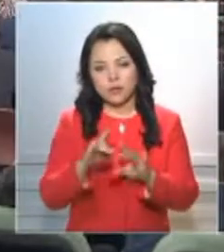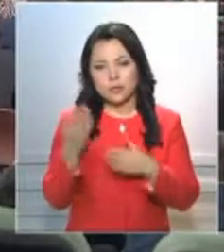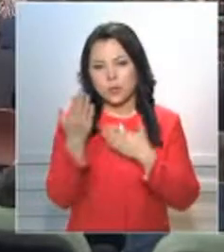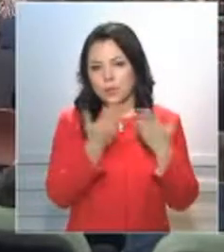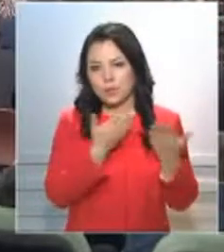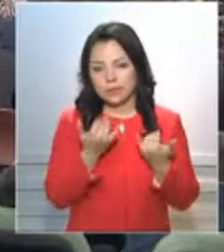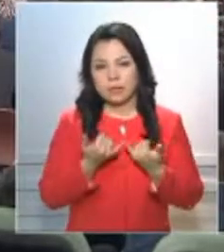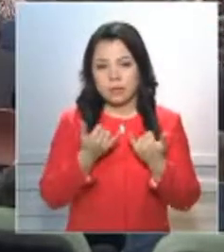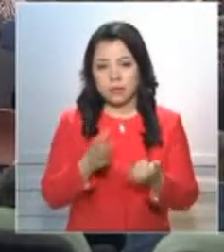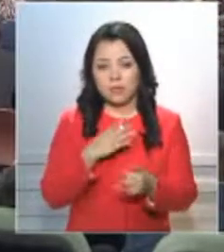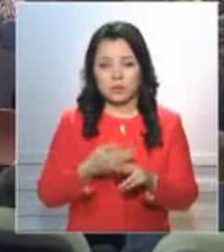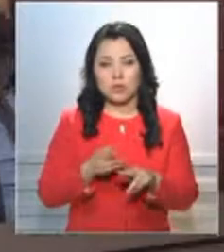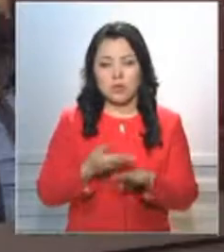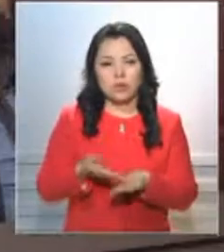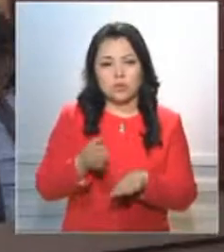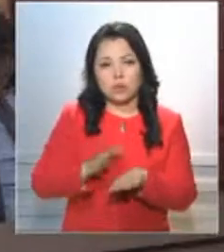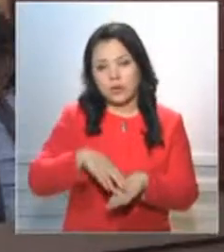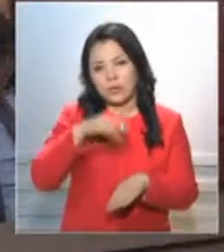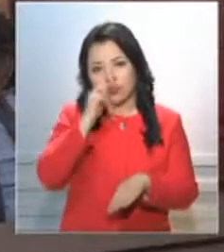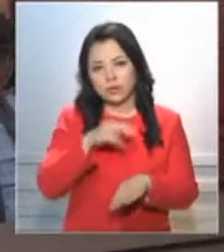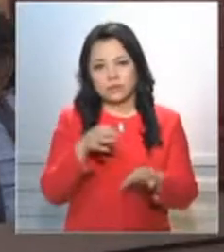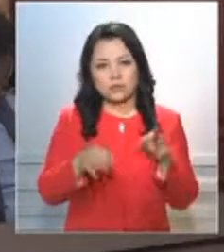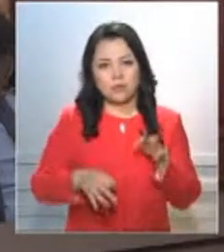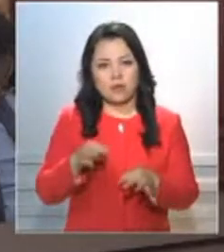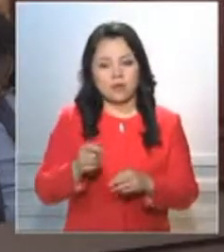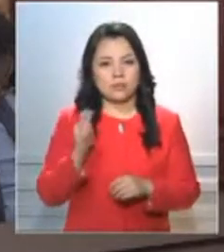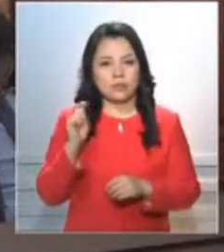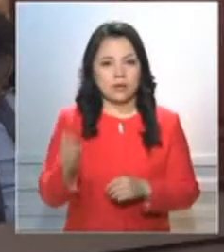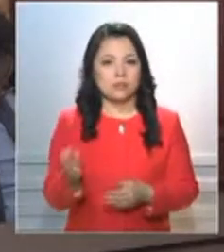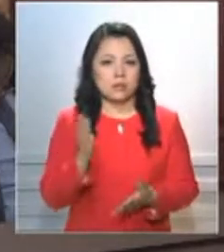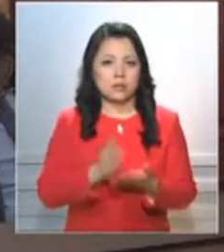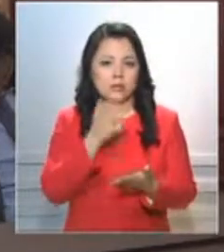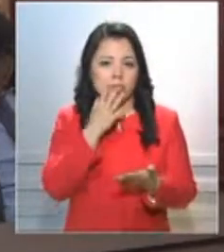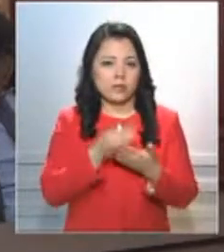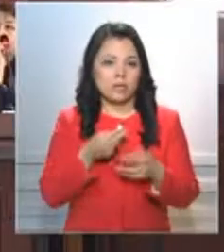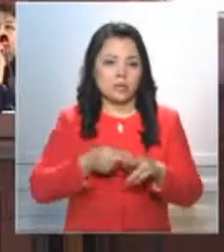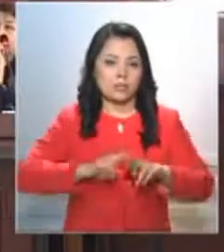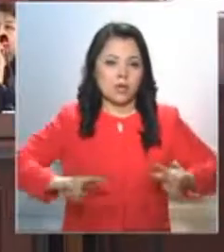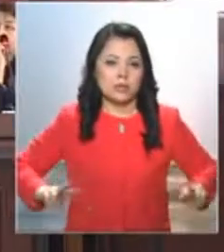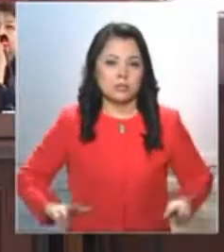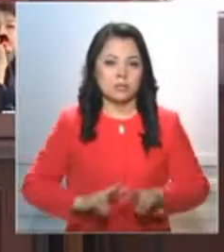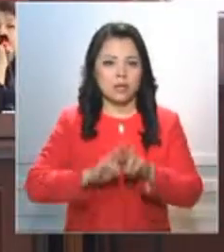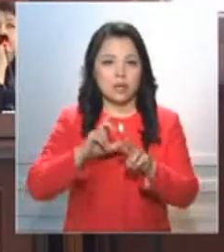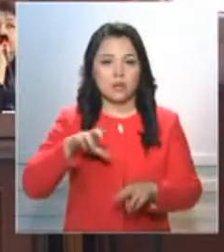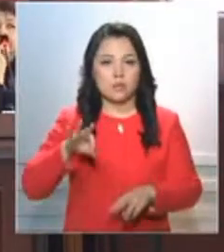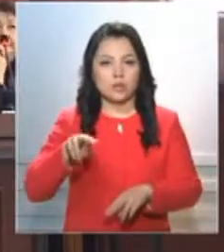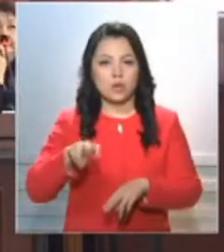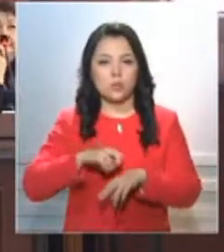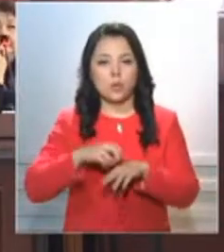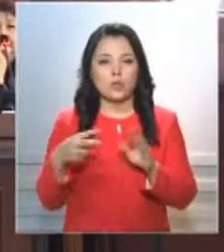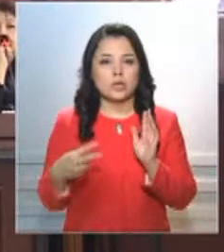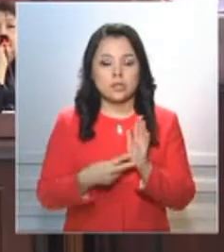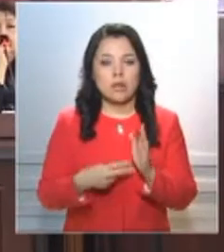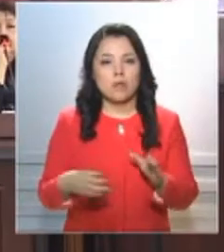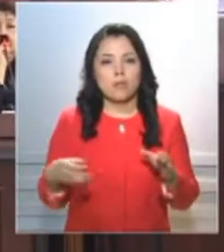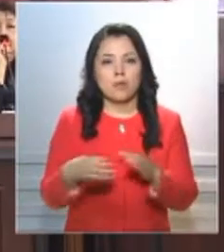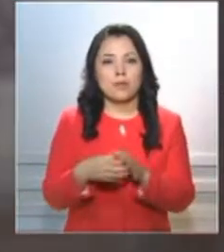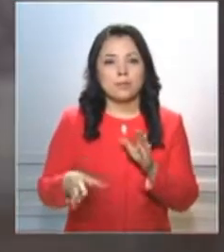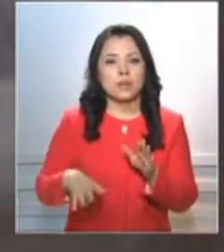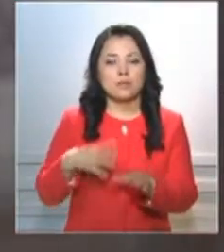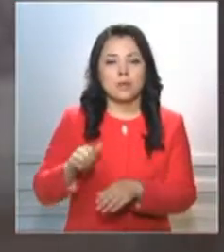Ермегияевке ауыр қылмыс жасады деп айып тақты. Тергеу нәтижесінде анықталғандай, Астана Экспо 2017 компаниясының бұрынғы